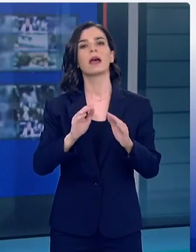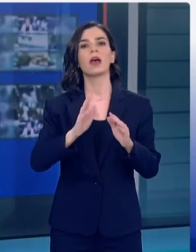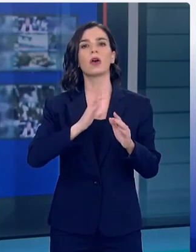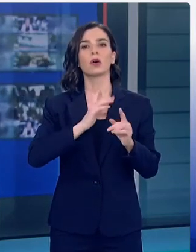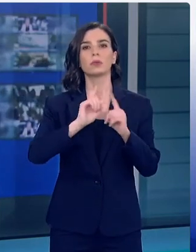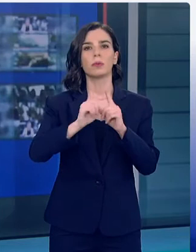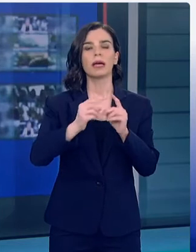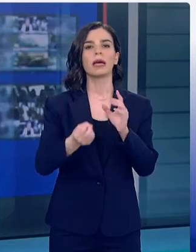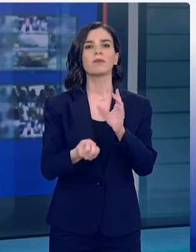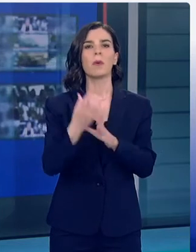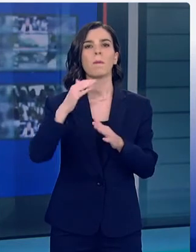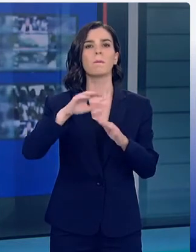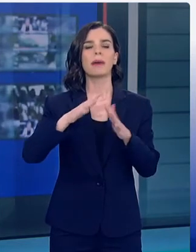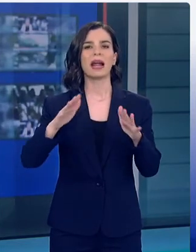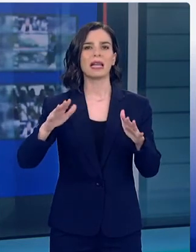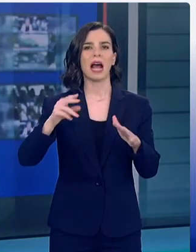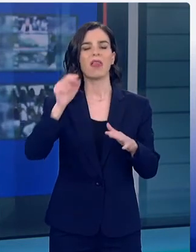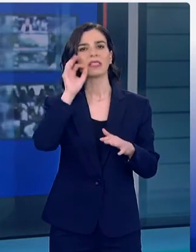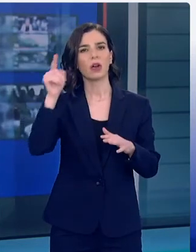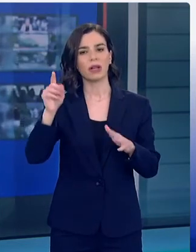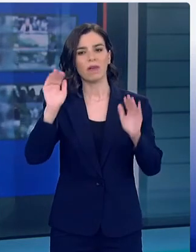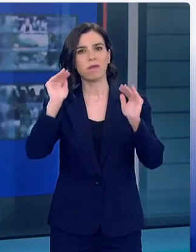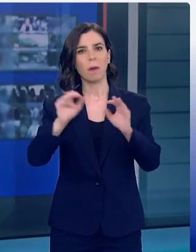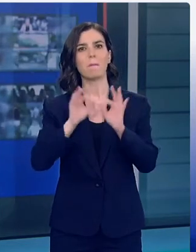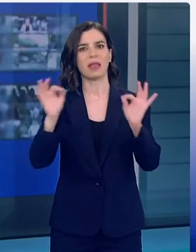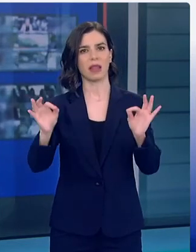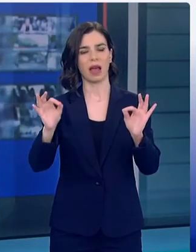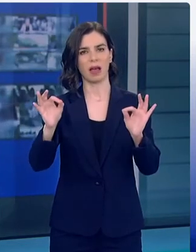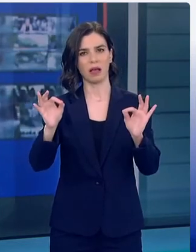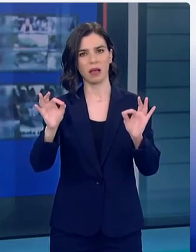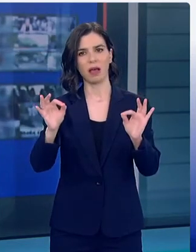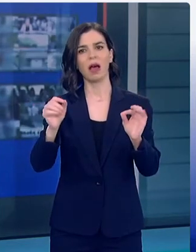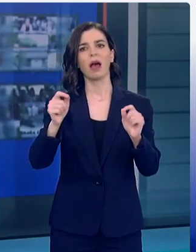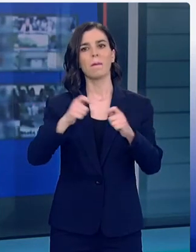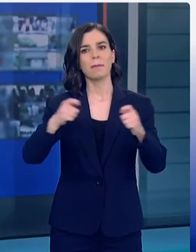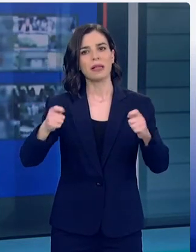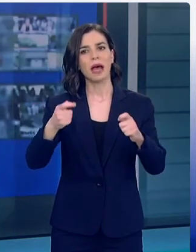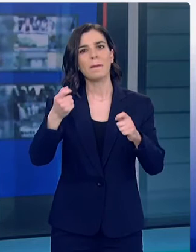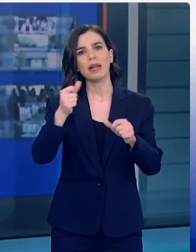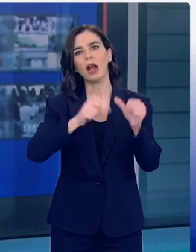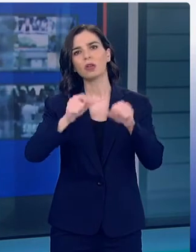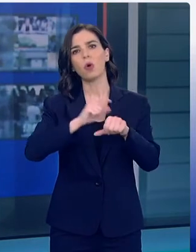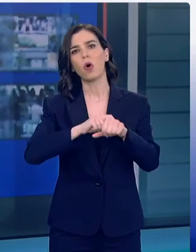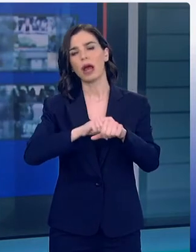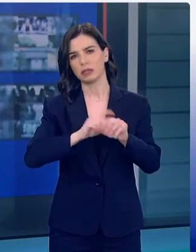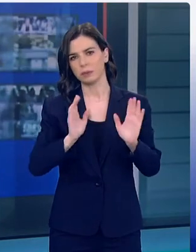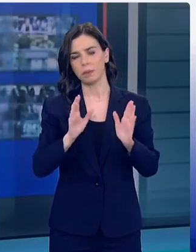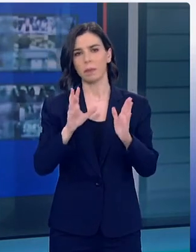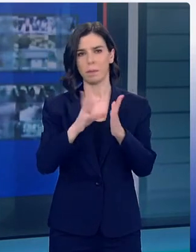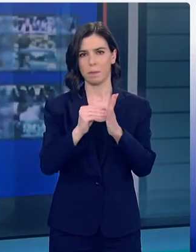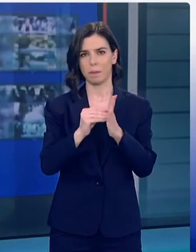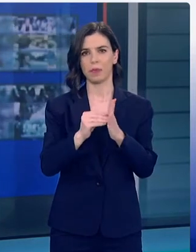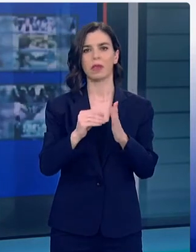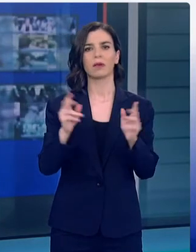στη νέα παραλία Θεσσαλονίκης μέχρι τις 27 Απριλίου με ελαφρά προτροποποίηση των ορών κίνησης. Πιο συγκεκριμένα, ο